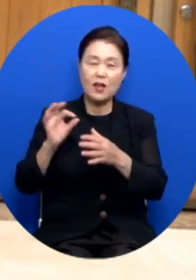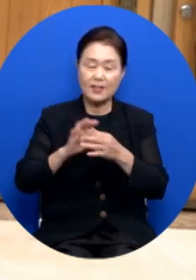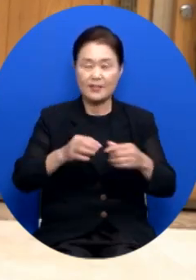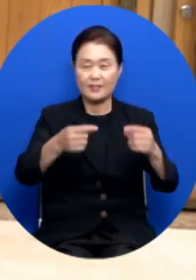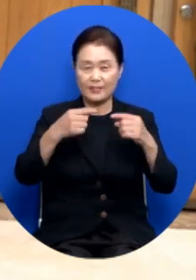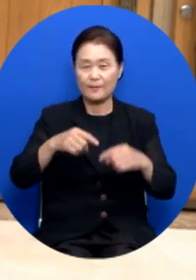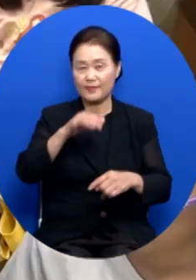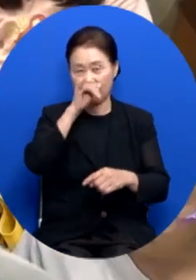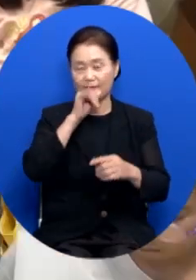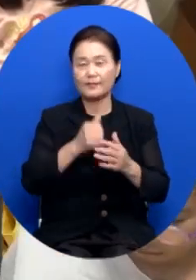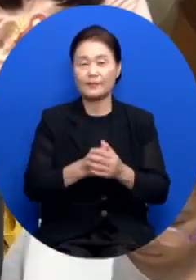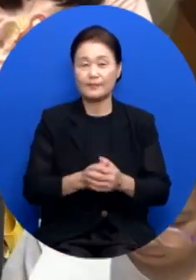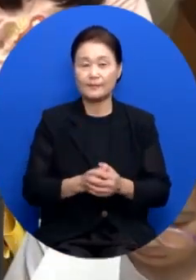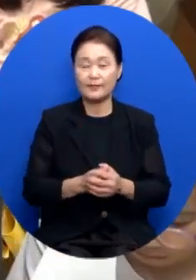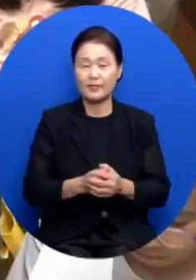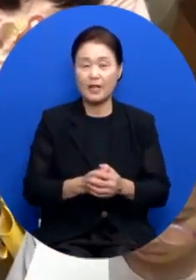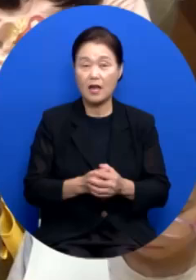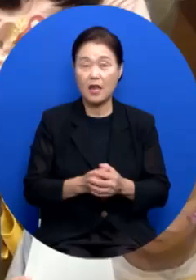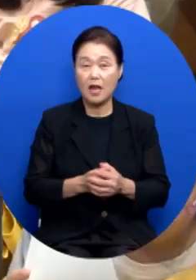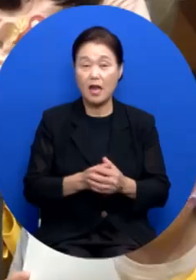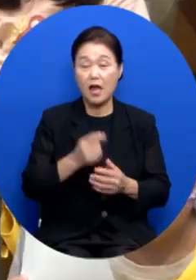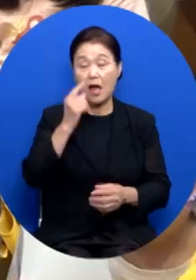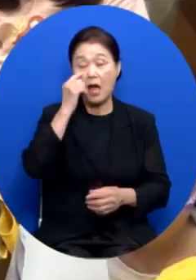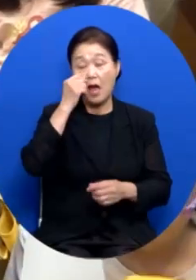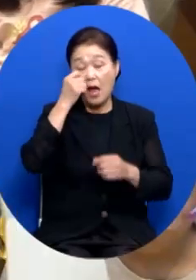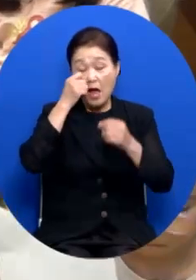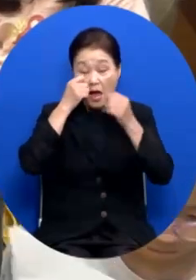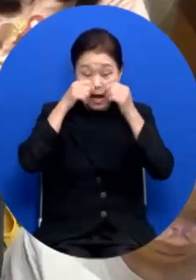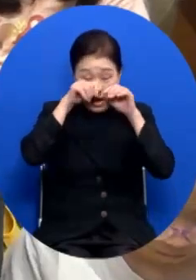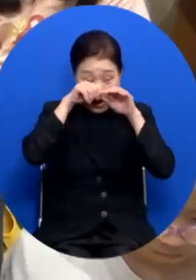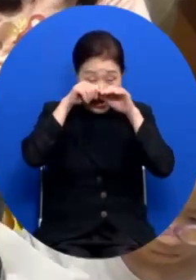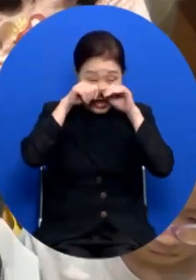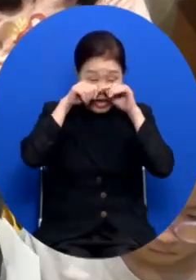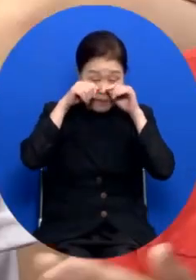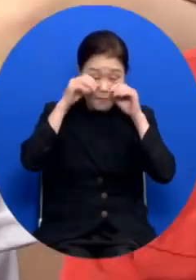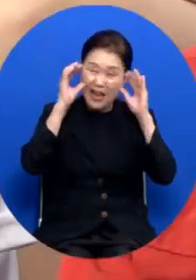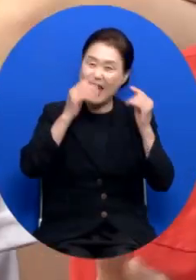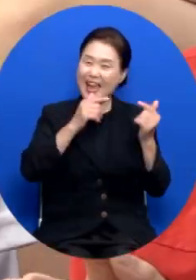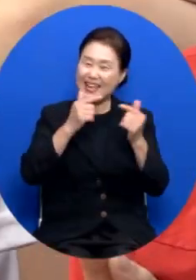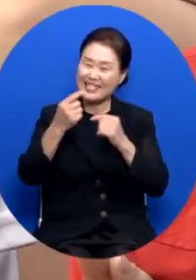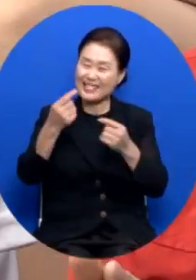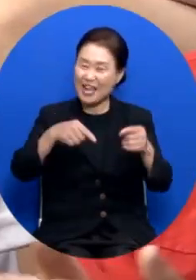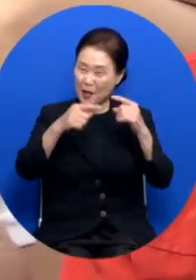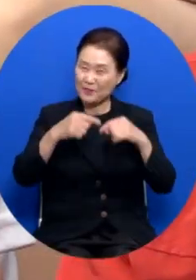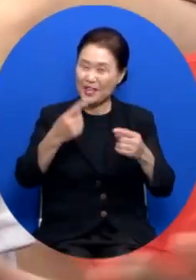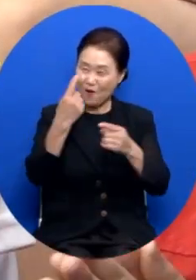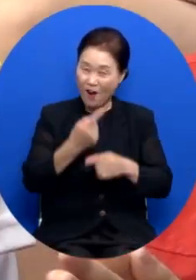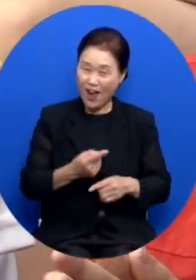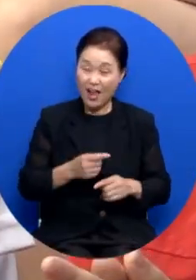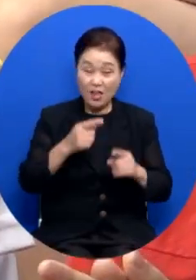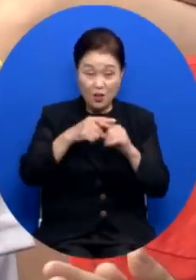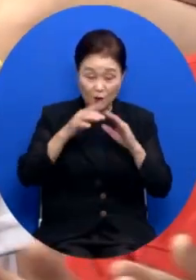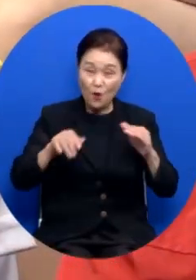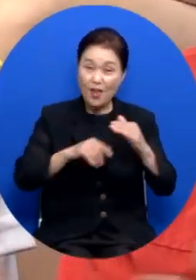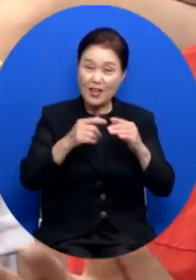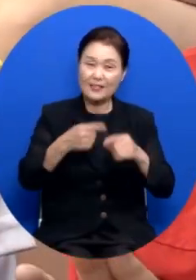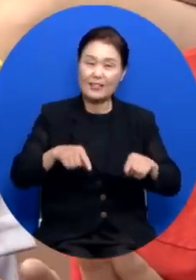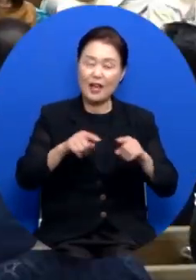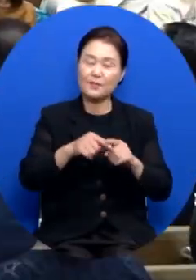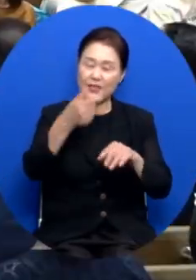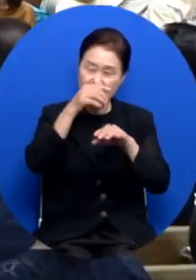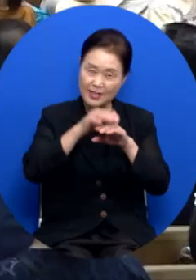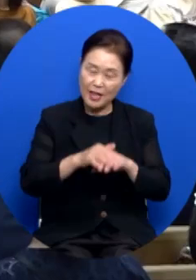것 같습니다. 졸린 눈을 비비며 예배의 자리에 나온 다음 세대들. 아이들은 교회 안에서 기도하고